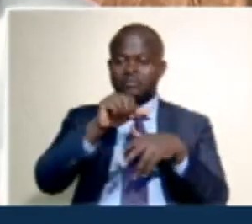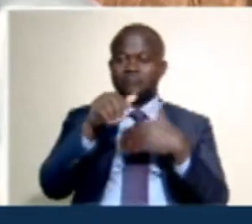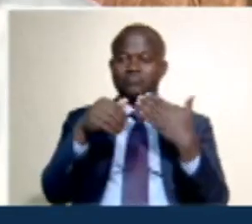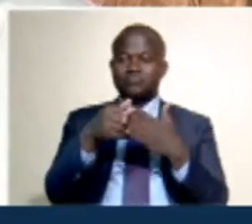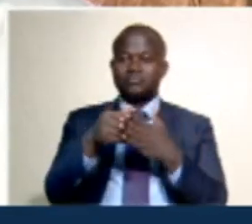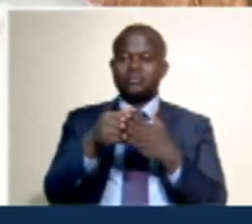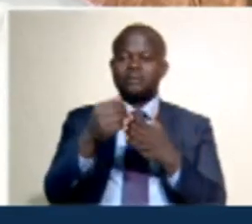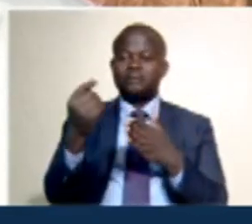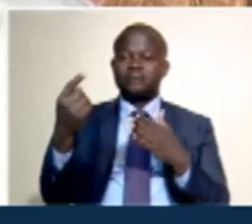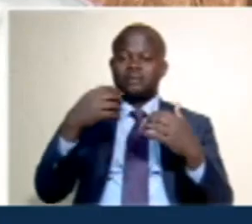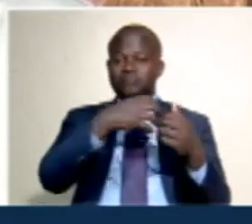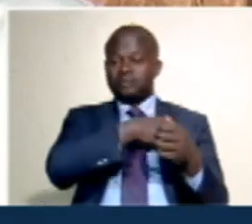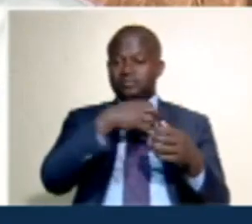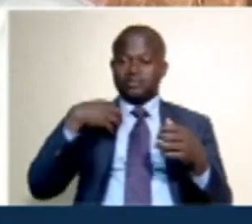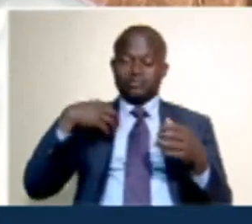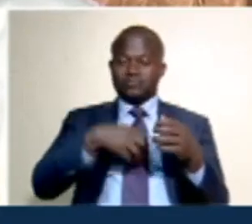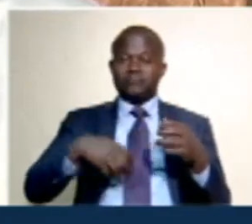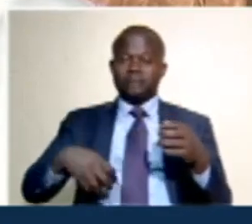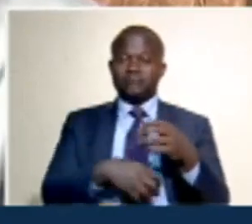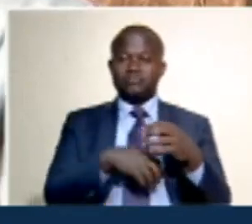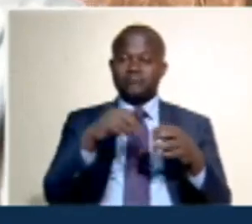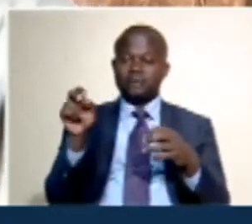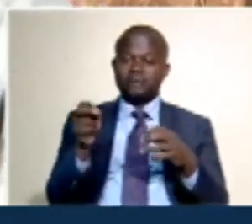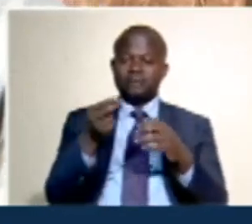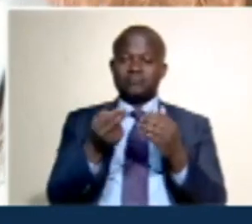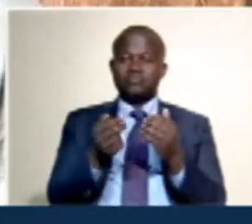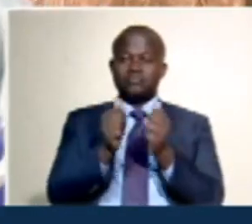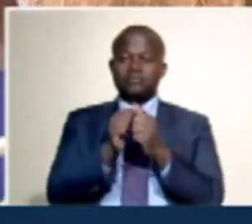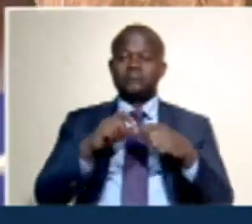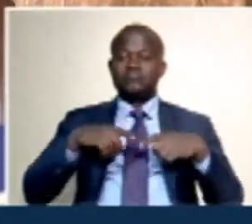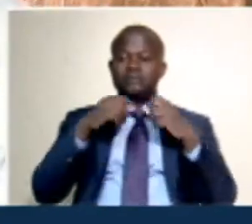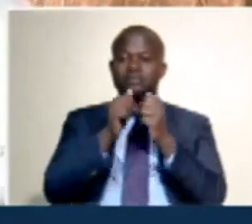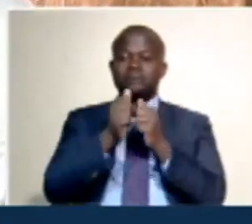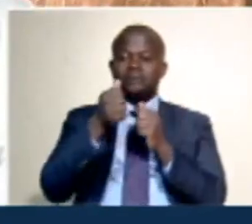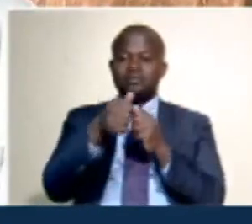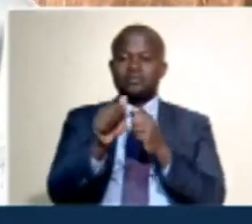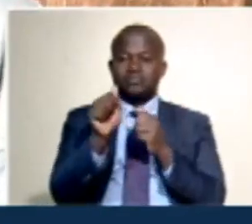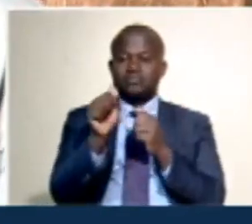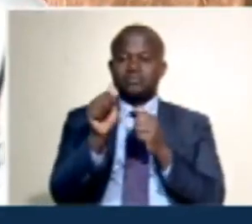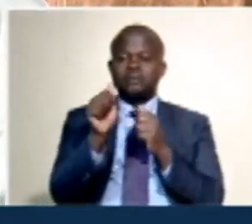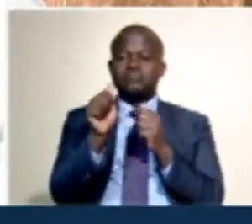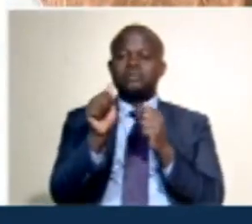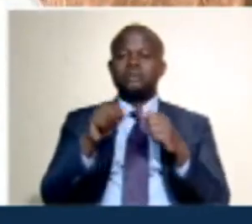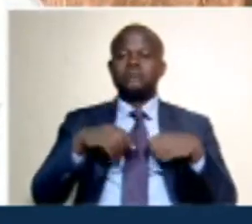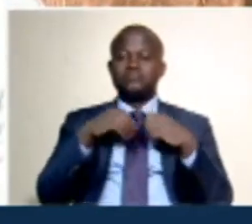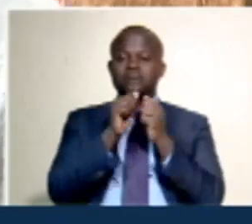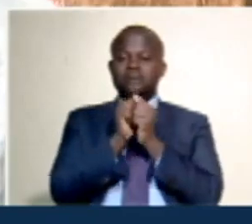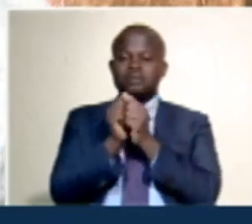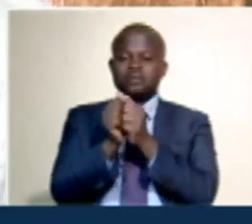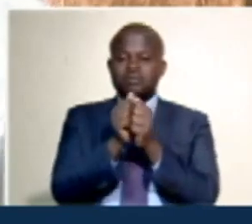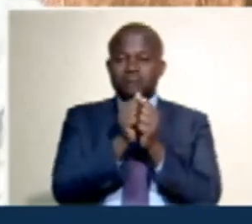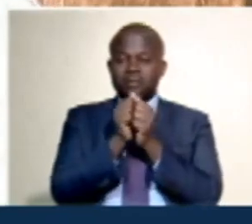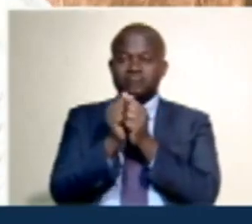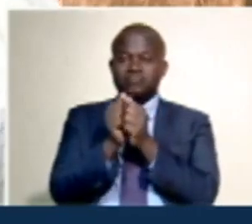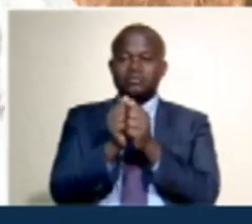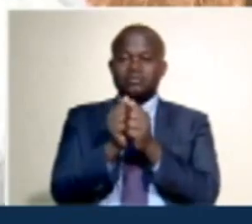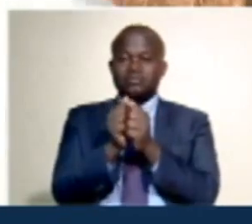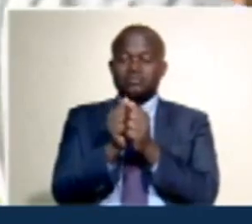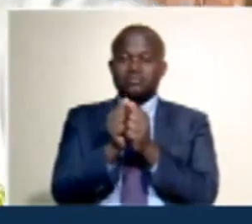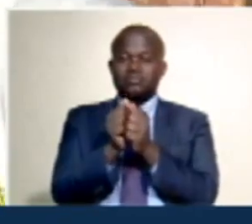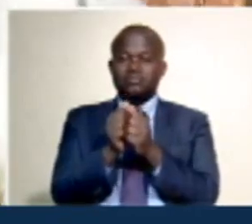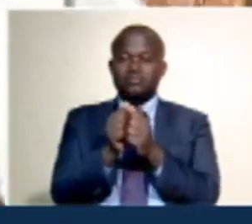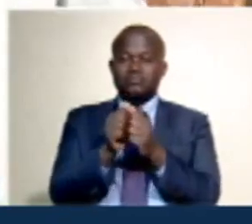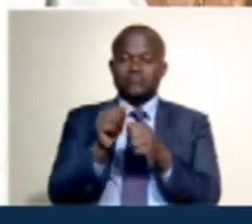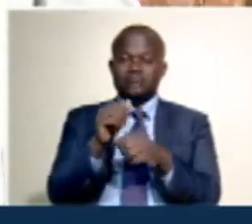nayo iraje ingira iruhande nizo nibaniye nazo zinyorosa imirizo yazo zikajya zifata wa murizo